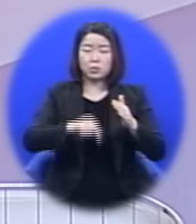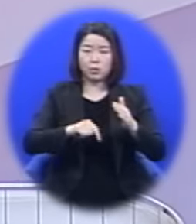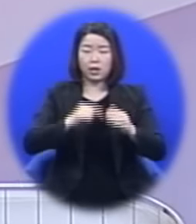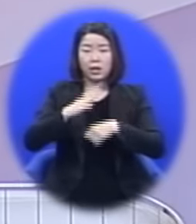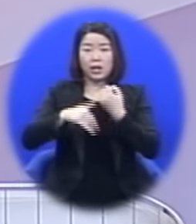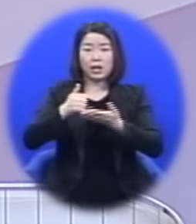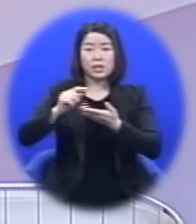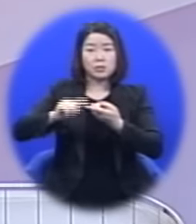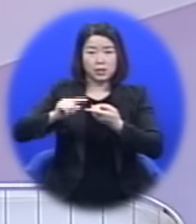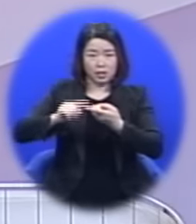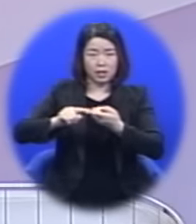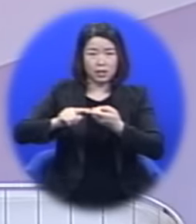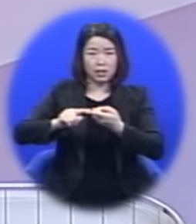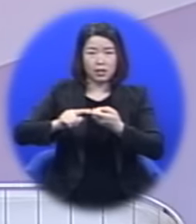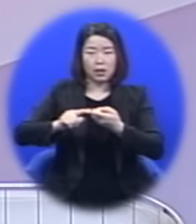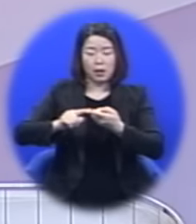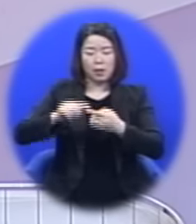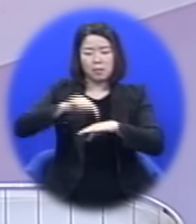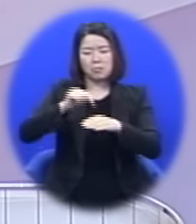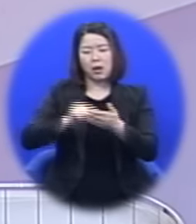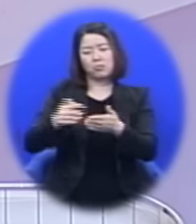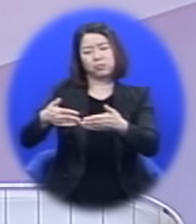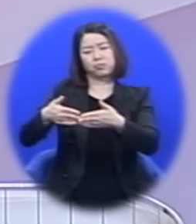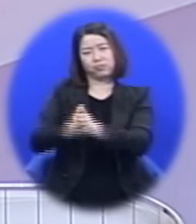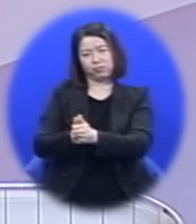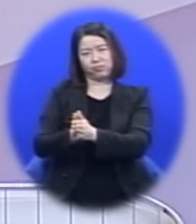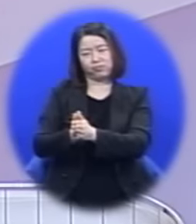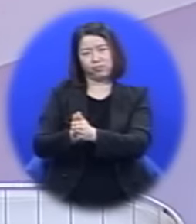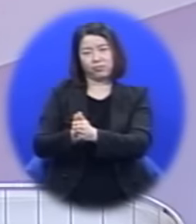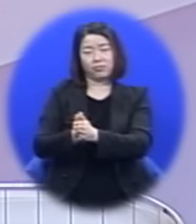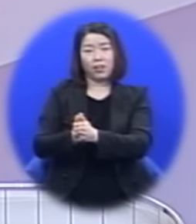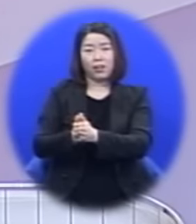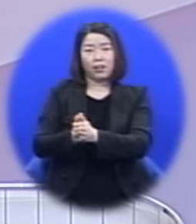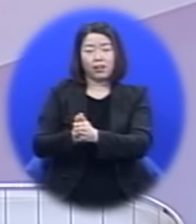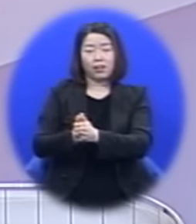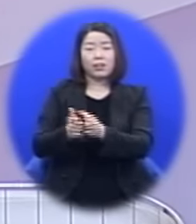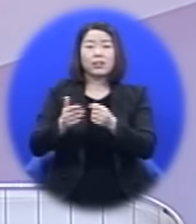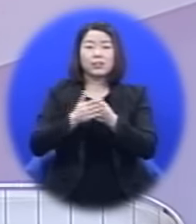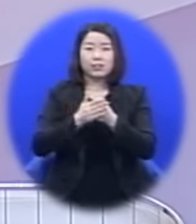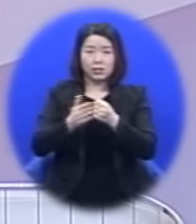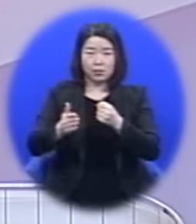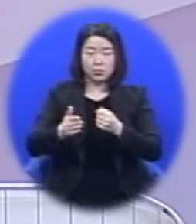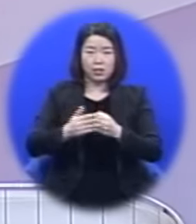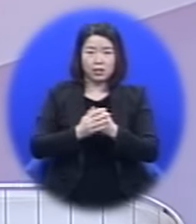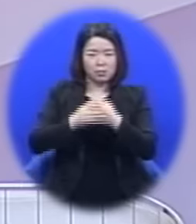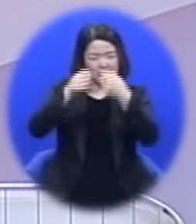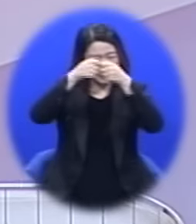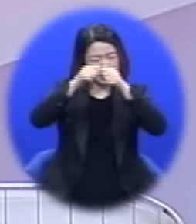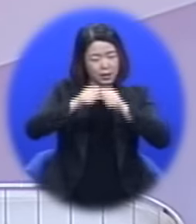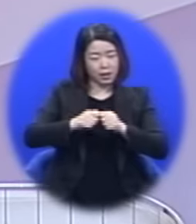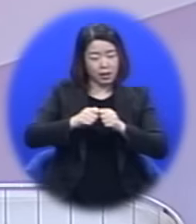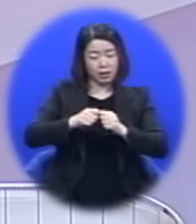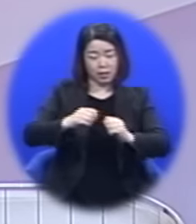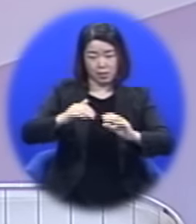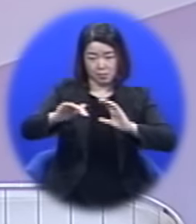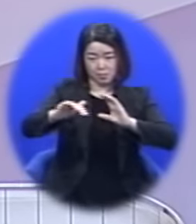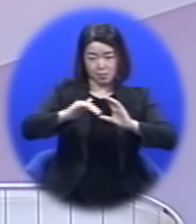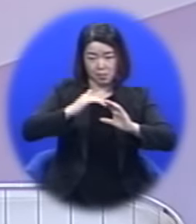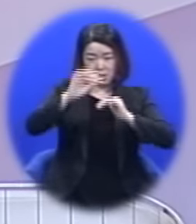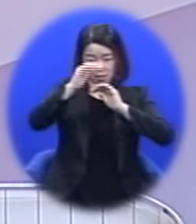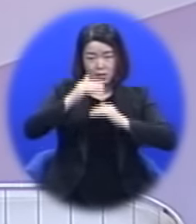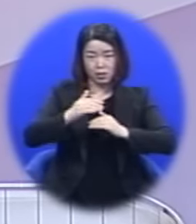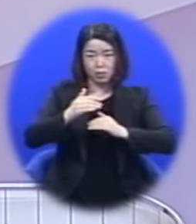마음을 이제는 접었다는 거죠. 그러면서 이제 자세한 뭐 메일의 내용을 제가